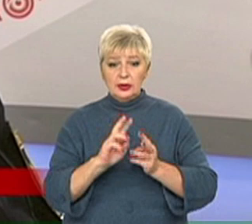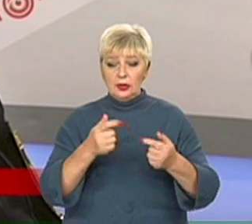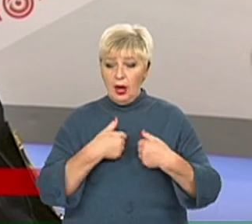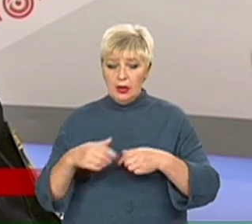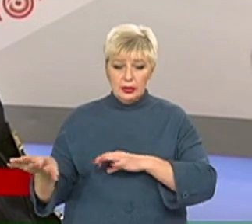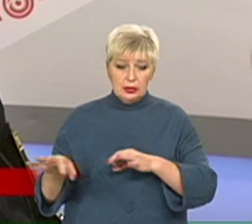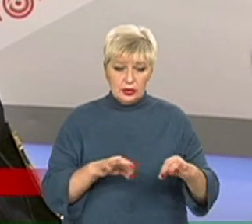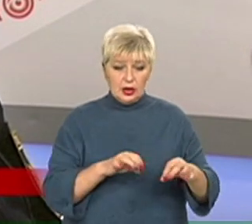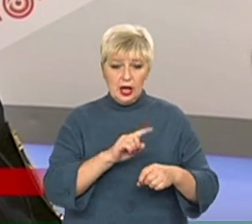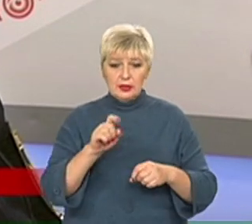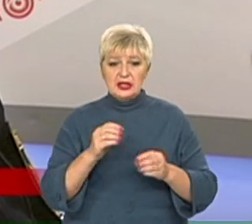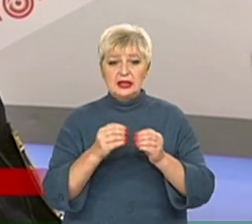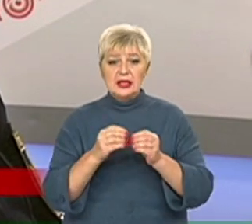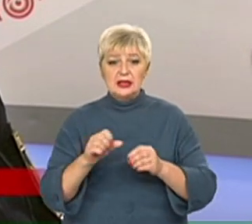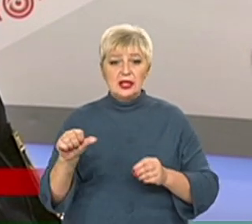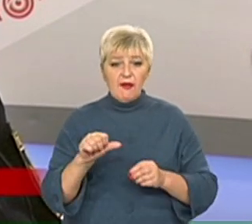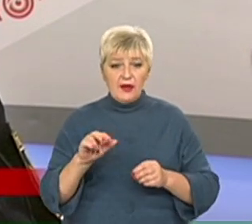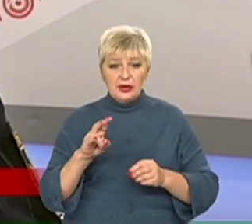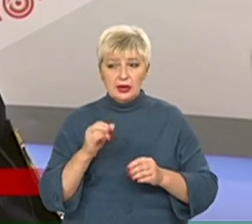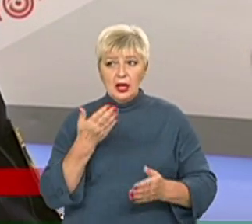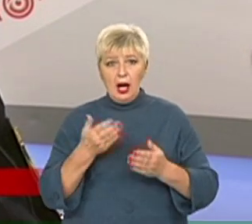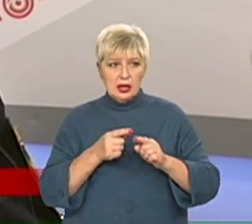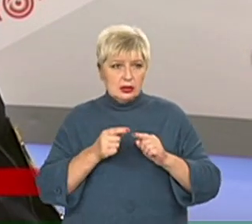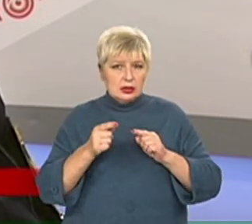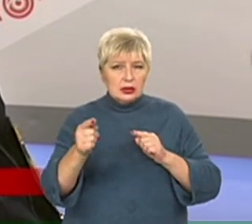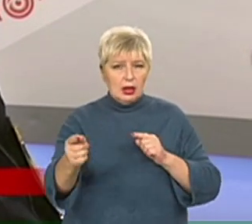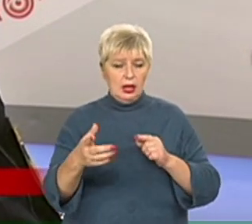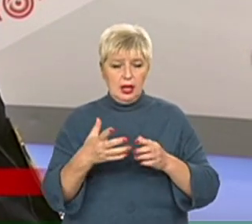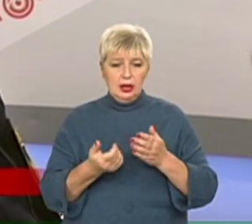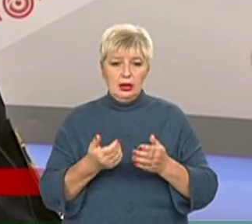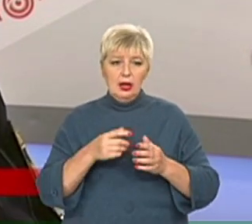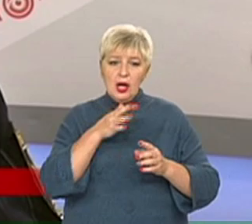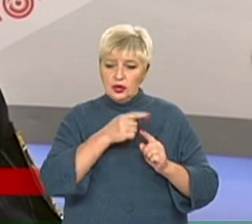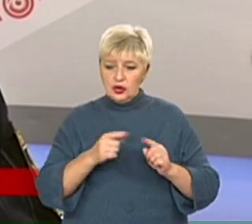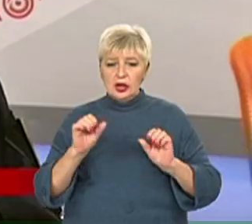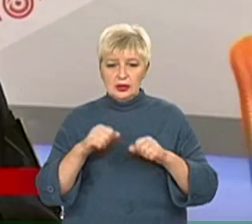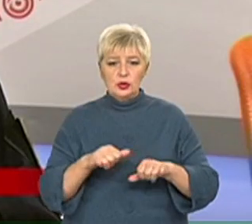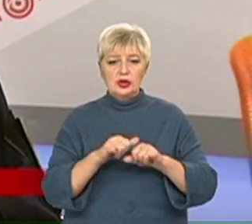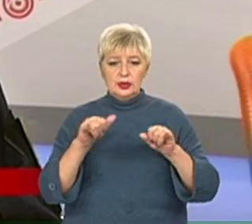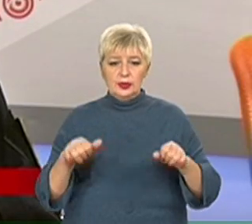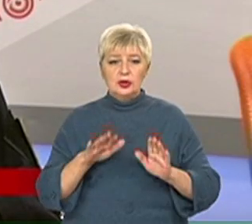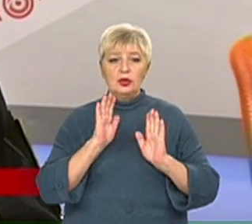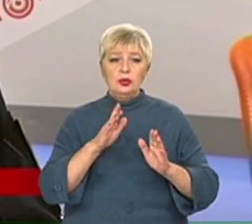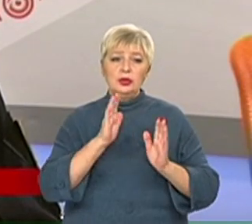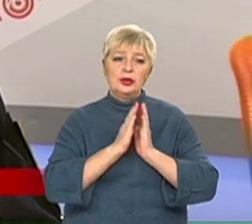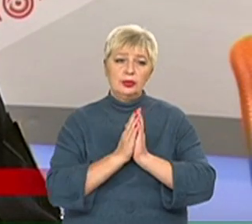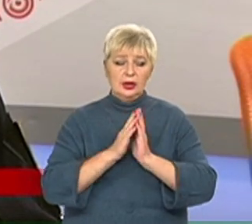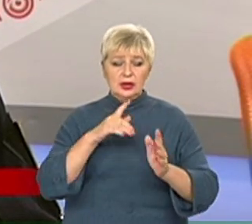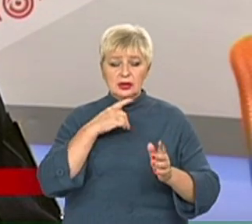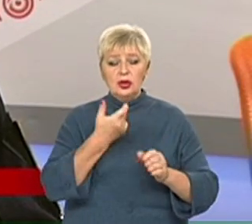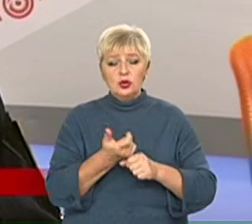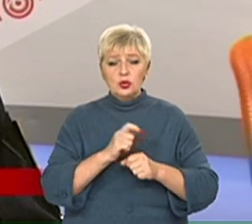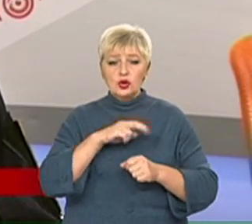10 хвилин в кращому випадку. Якщо це віддалена ділянка, то самі розумієте, що час може збільшуватися. Будьте, будь ласка,